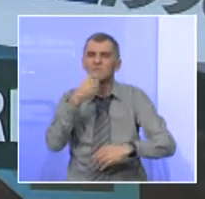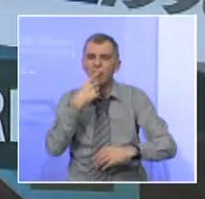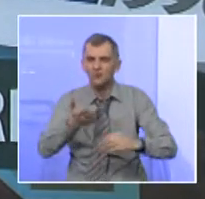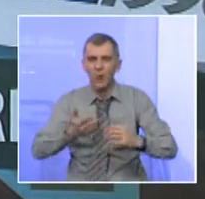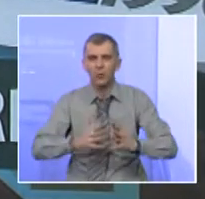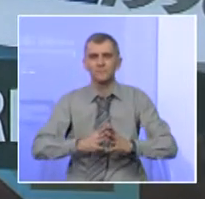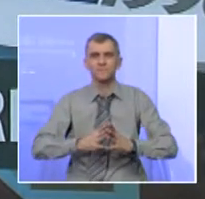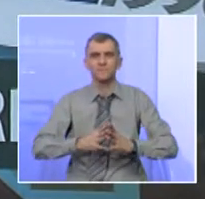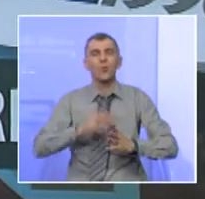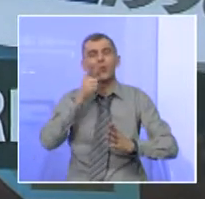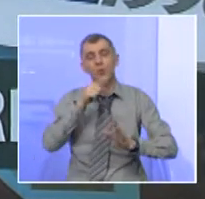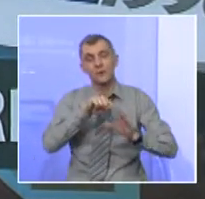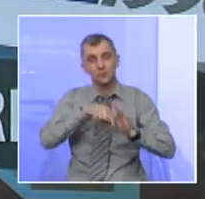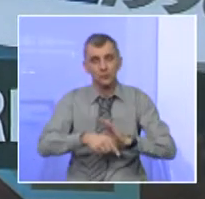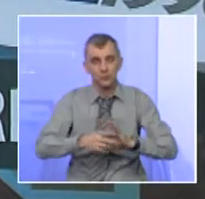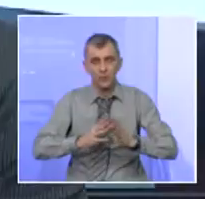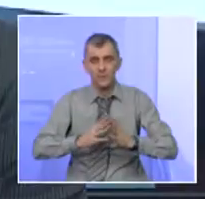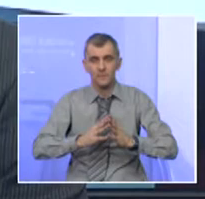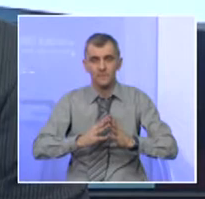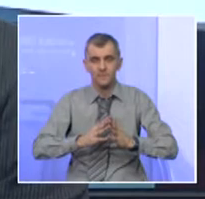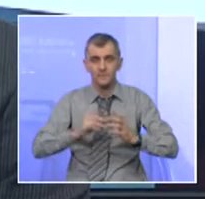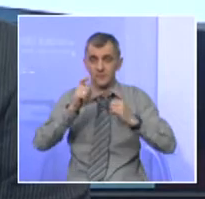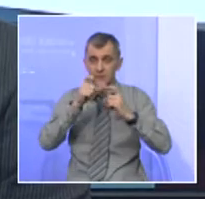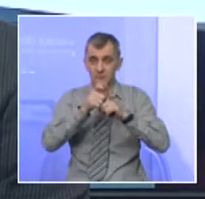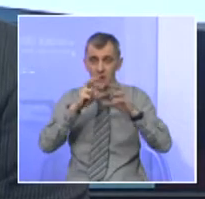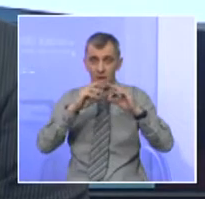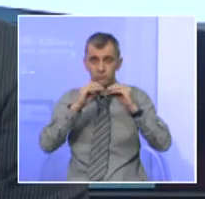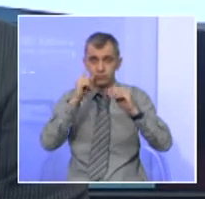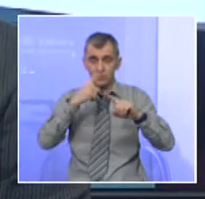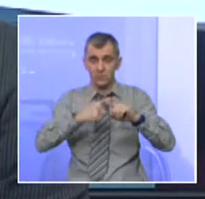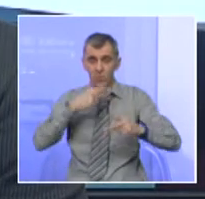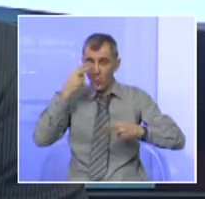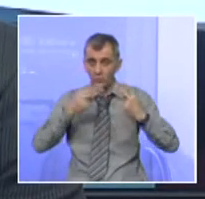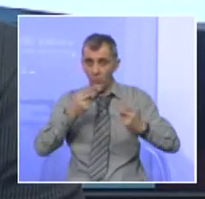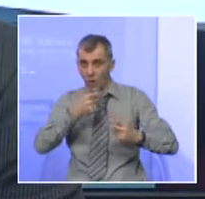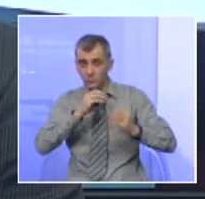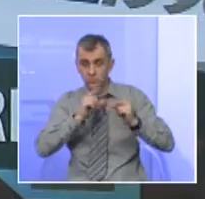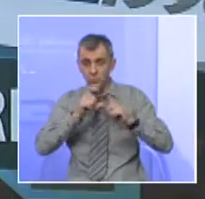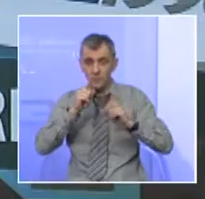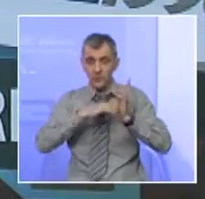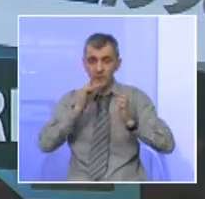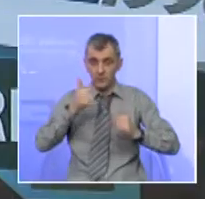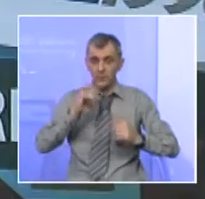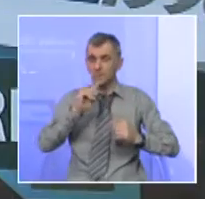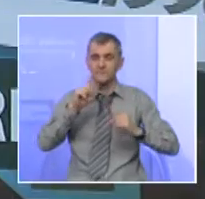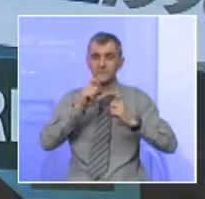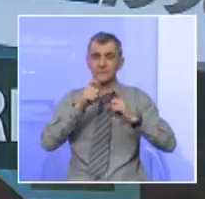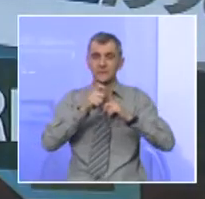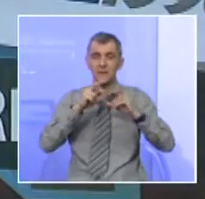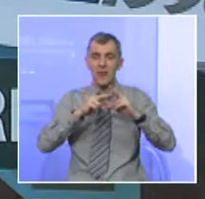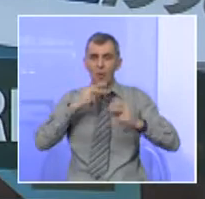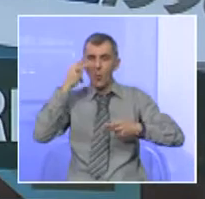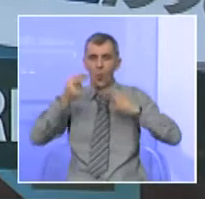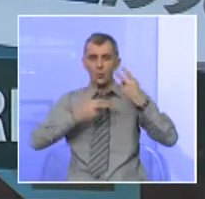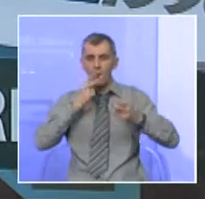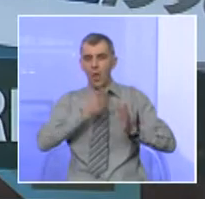I to je suština. Želite mi reći da SDA BiH kontrolira gospodina Živka Budimira? Ne, SDA BiH kontrolira procese u